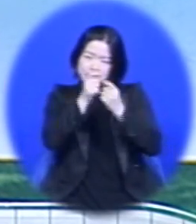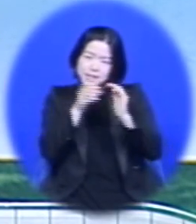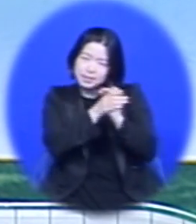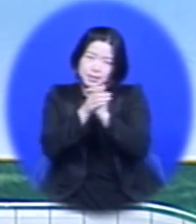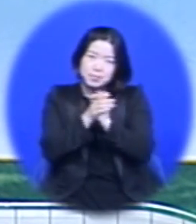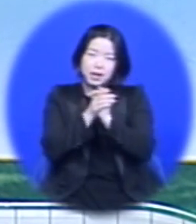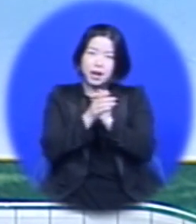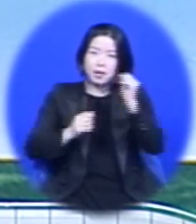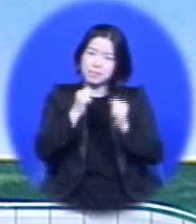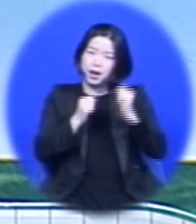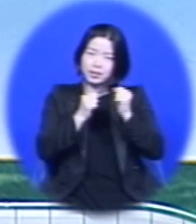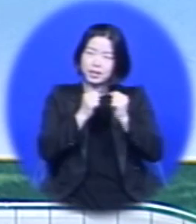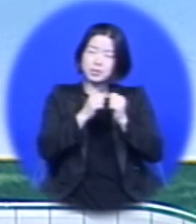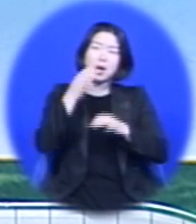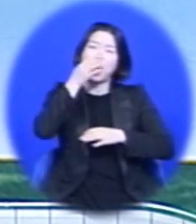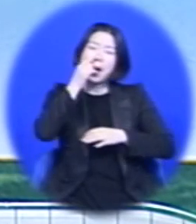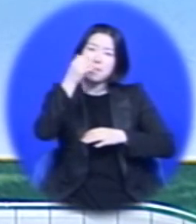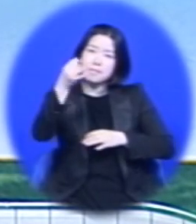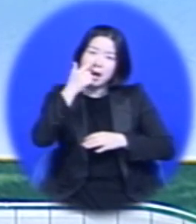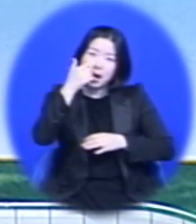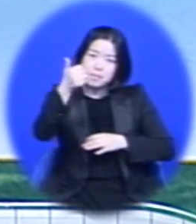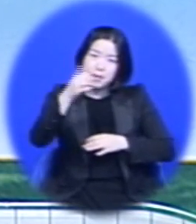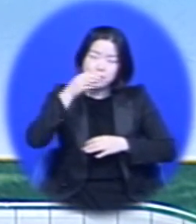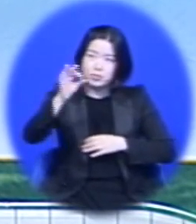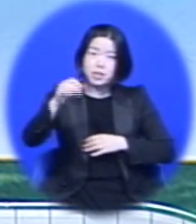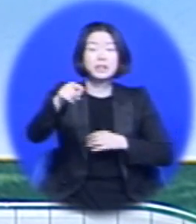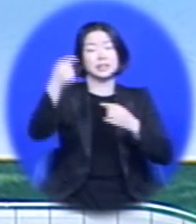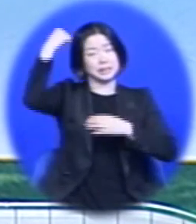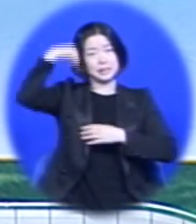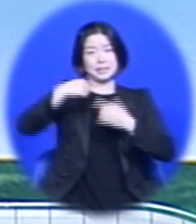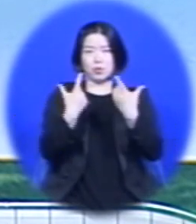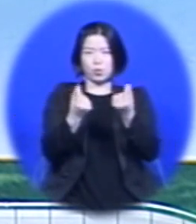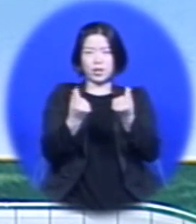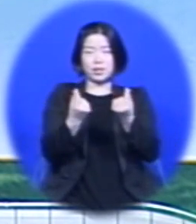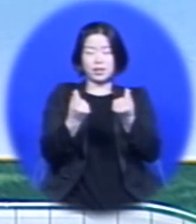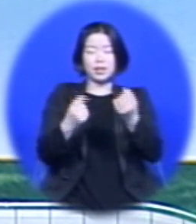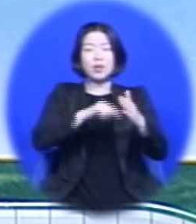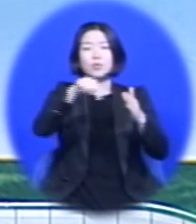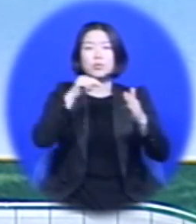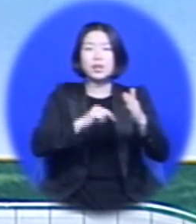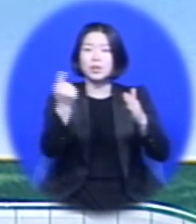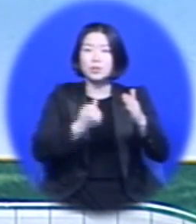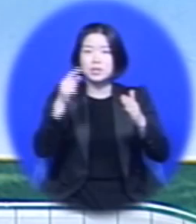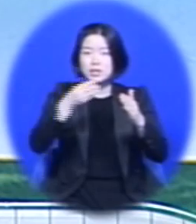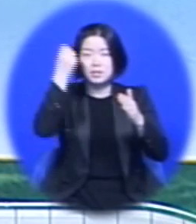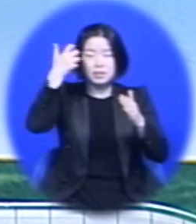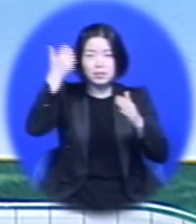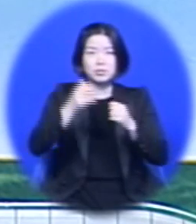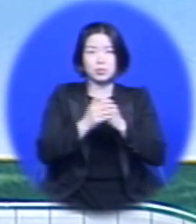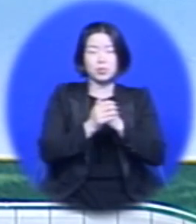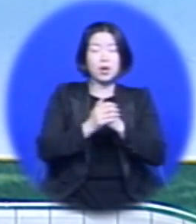달려가면서 아빠라고 부르는 때 그 느낌인 거죠. 우리 안에 오신 성령님께서는 우리를